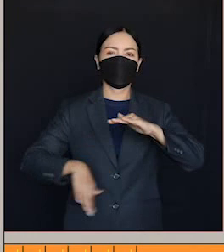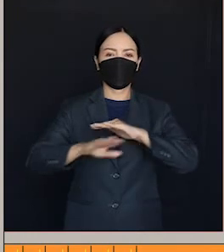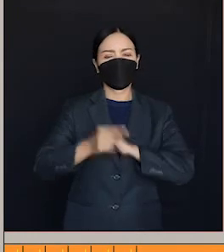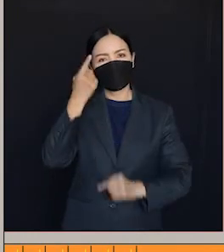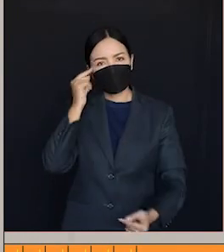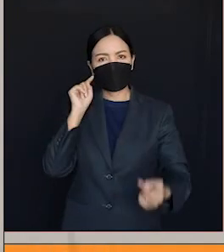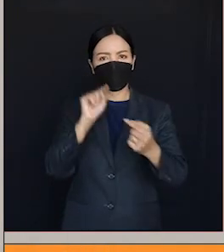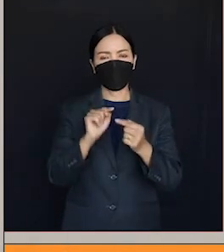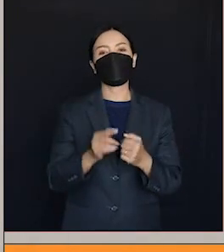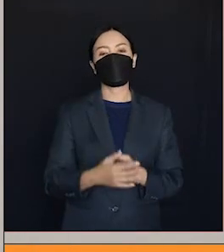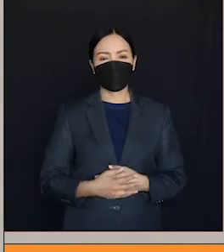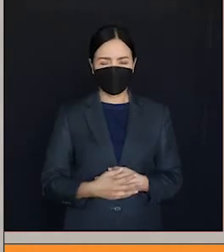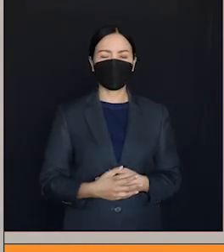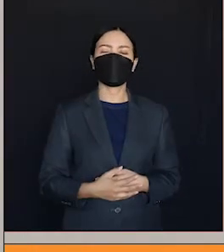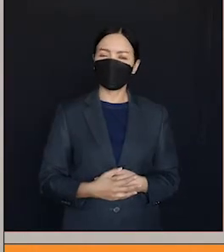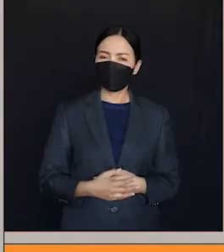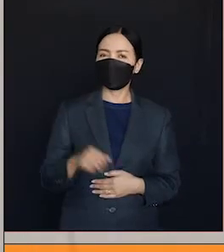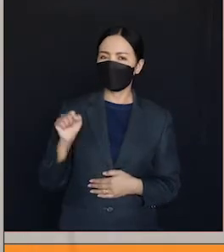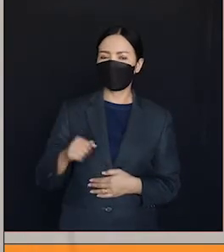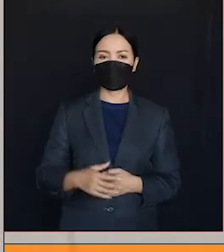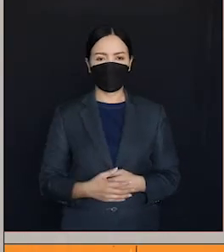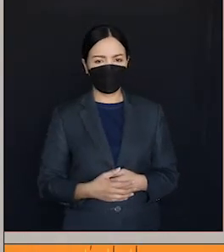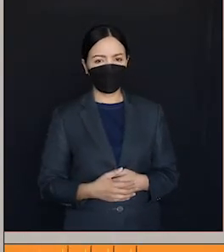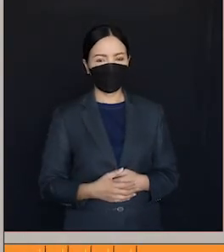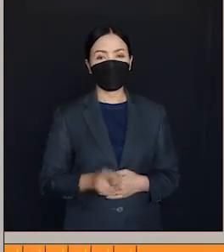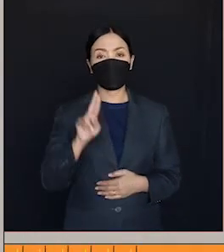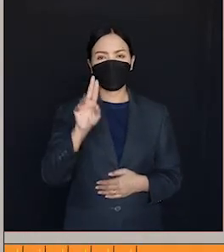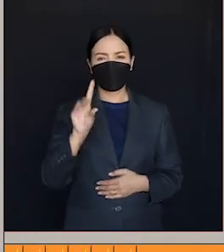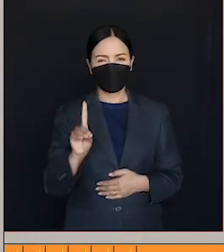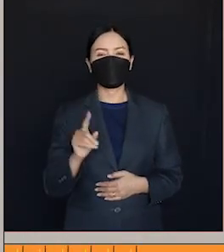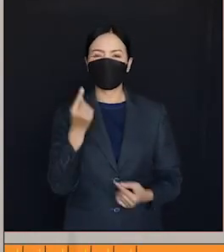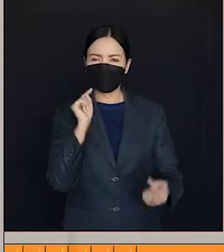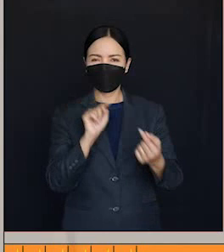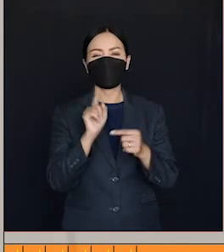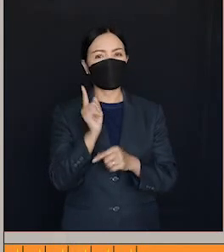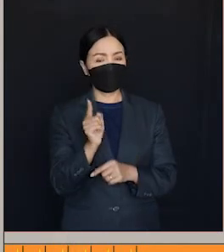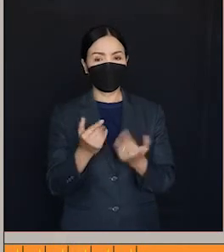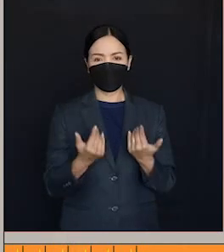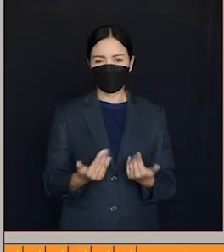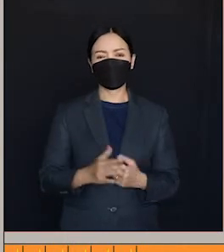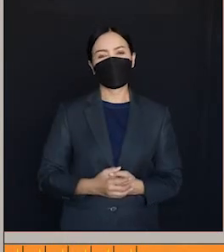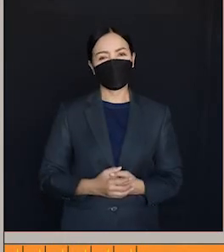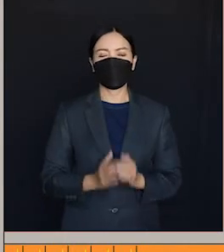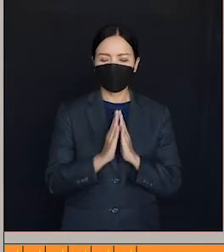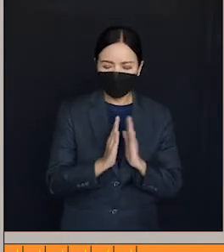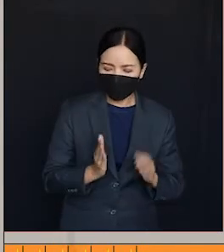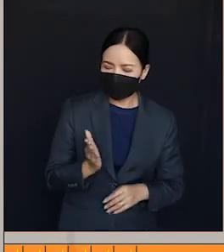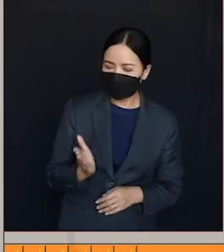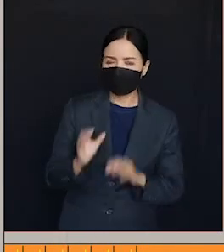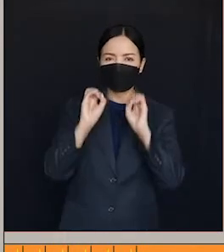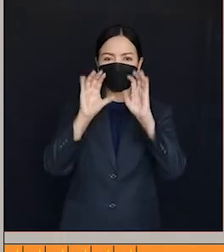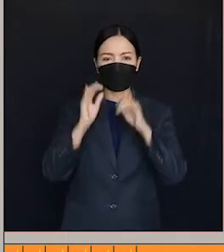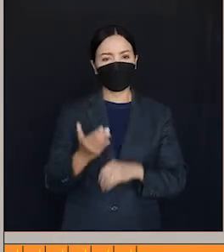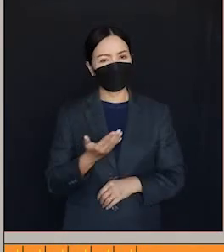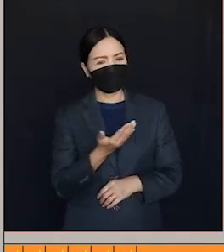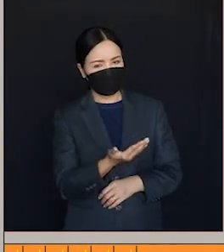จะเข้าถึงสื่อต่างๆได้ด้วยเข้าคอนเซ็ปต์ universal design จริงๆค่ะแล้ววันนี้นะคะต้องขอขอบคุณอาจารย์มากๆนะค